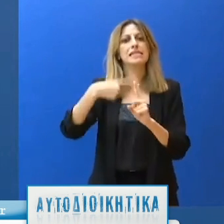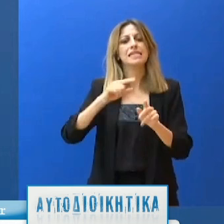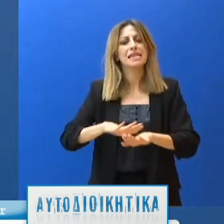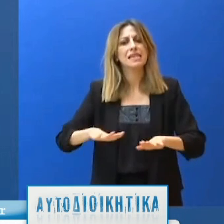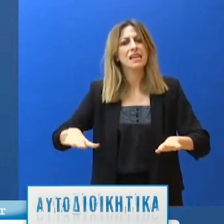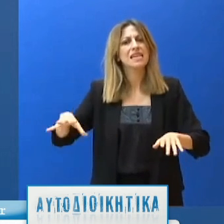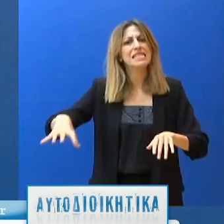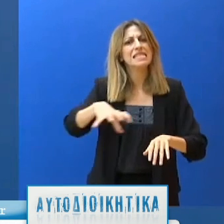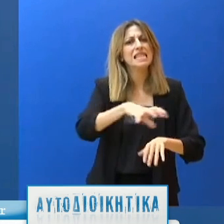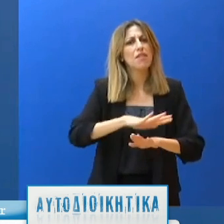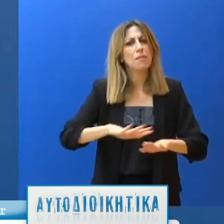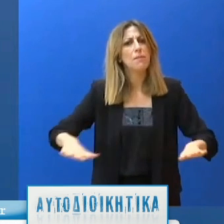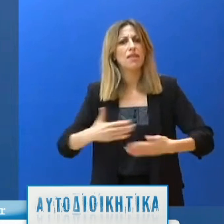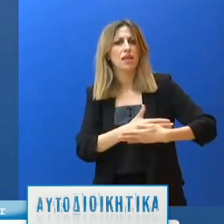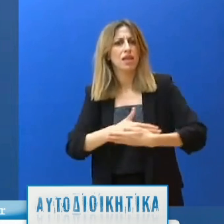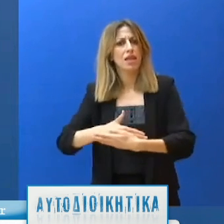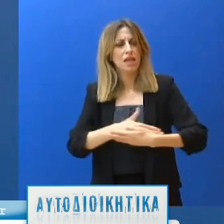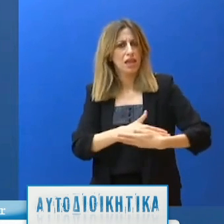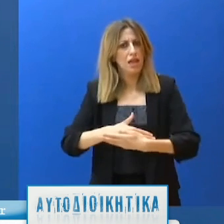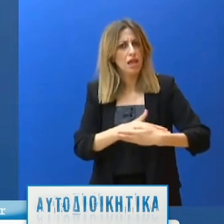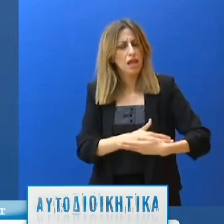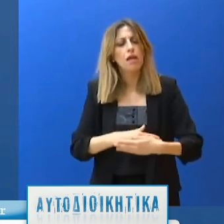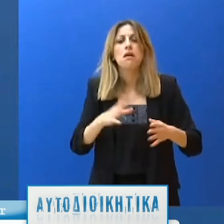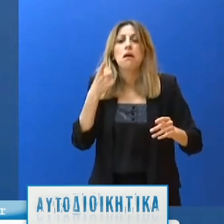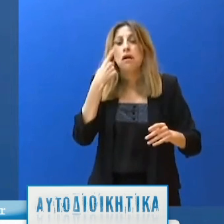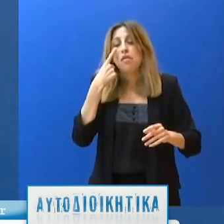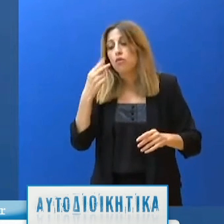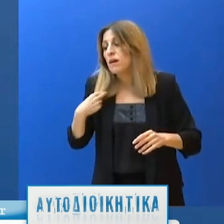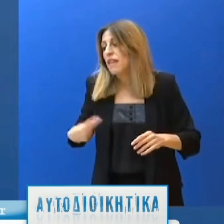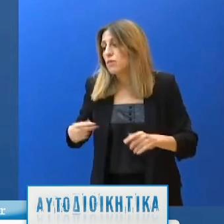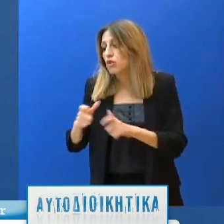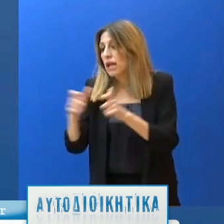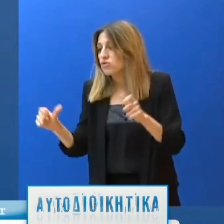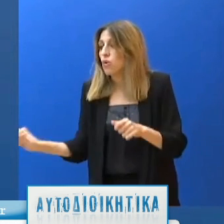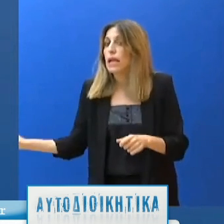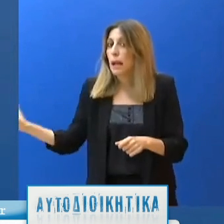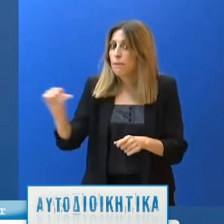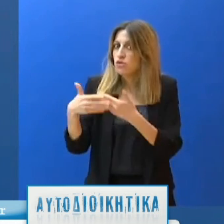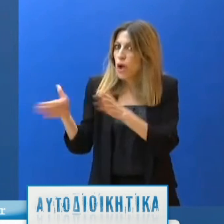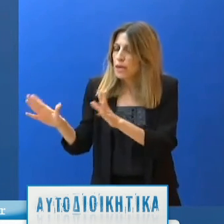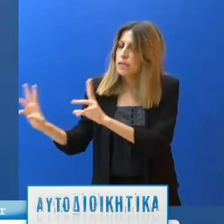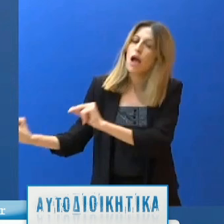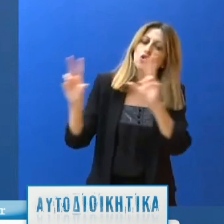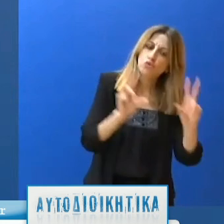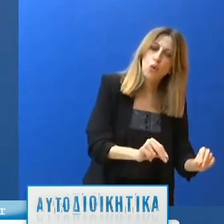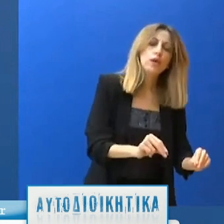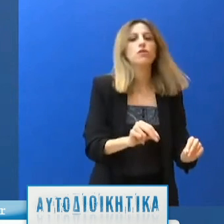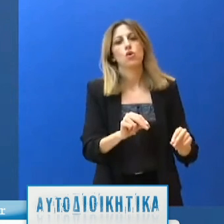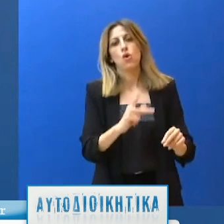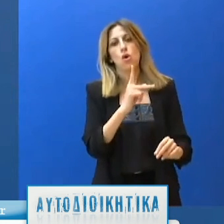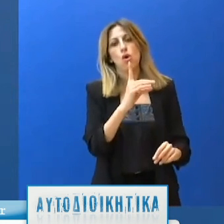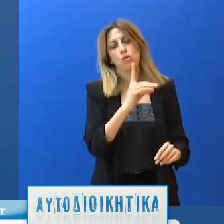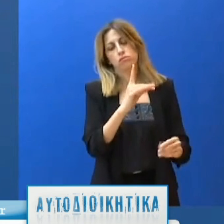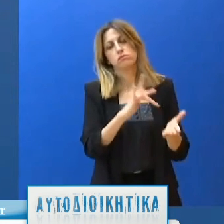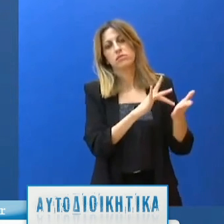την εξέλιξη των δημοτικών σχολείων, εφόσον αυτά ανοίξουν στις αρχές Ιουνίου. Επί του θέματος αυτού θα υπάρξουν